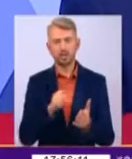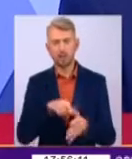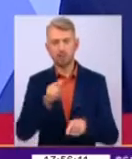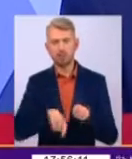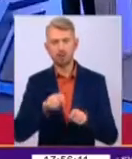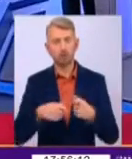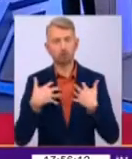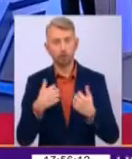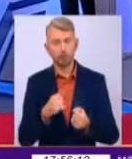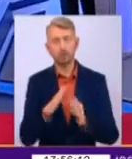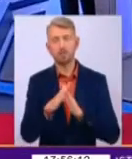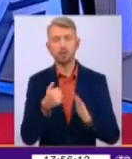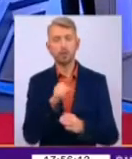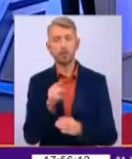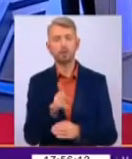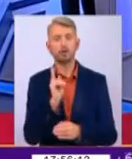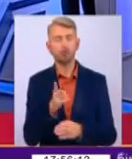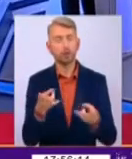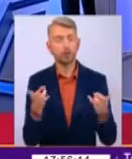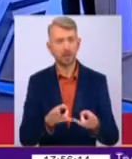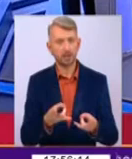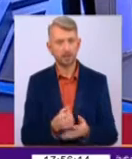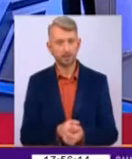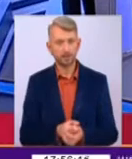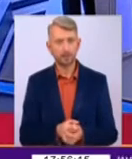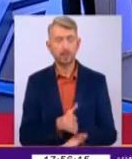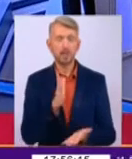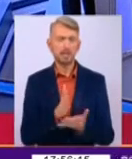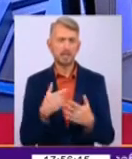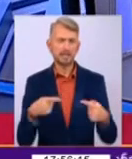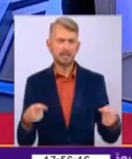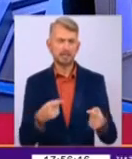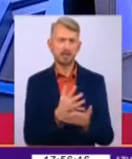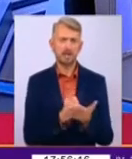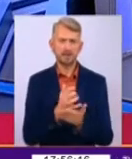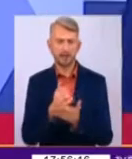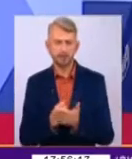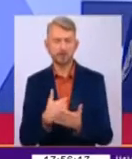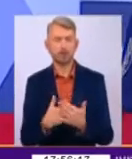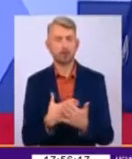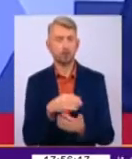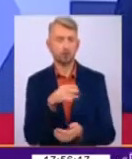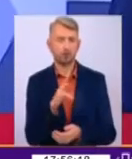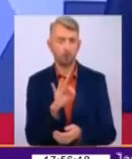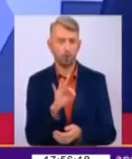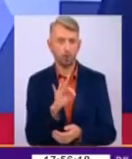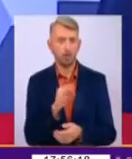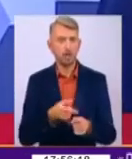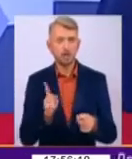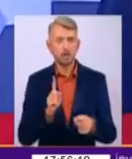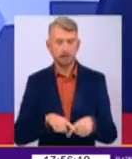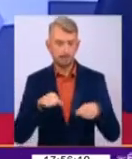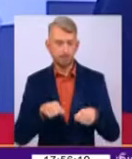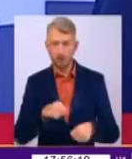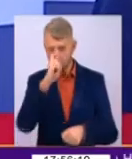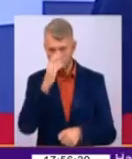перевіряється здоров'я, призиваються ті, хто необхідні. Ну, є різні там резерви, скажімо, але це право